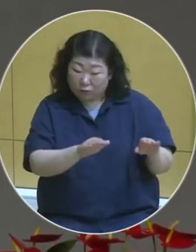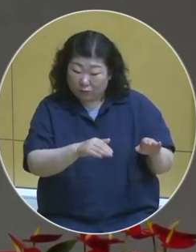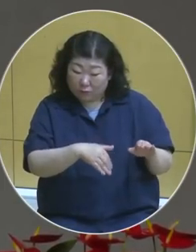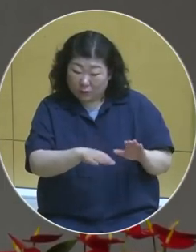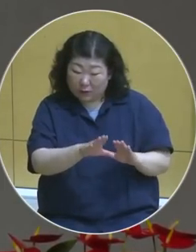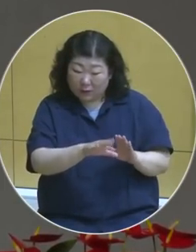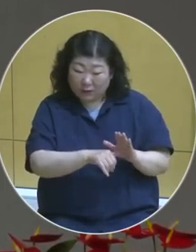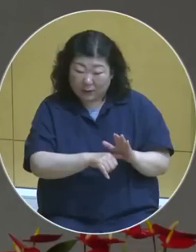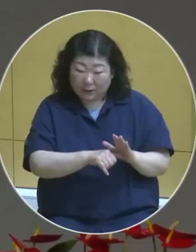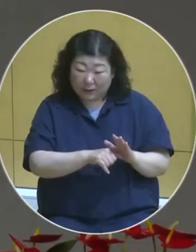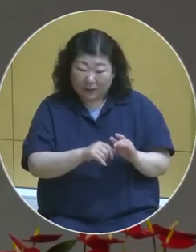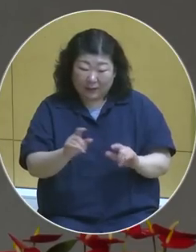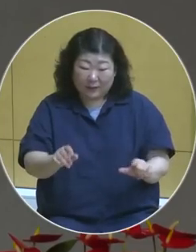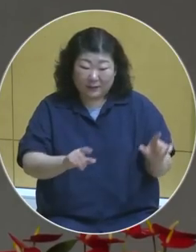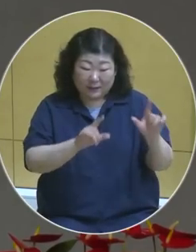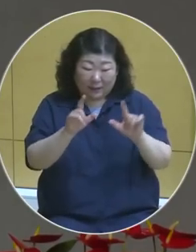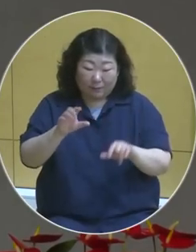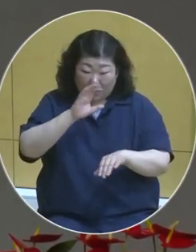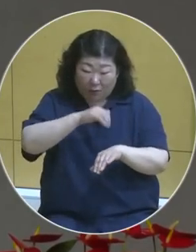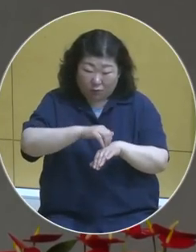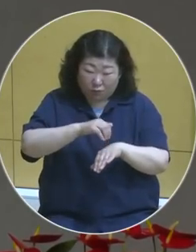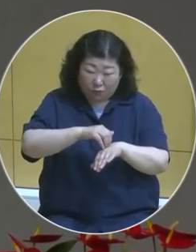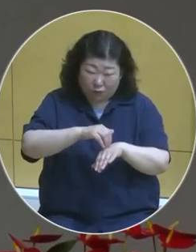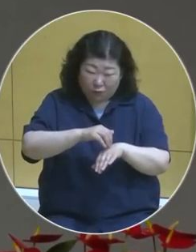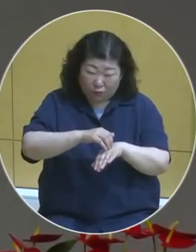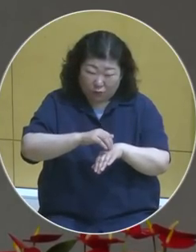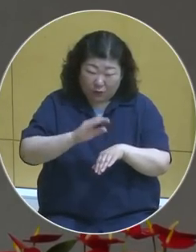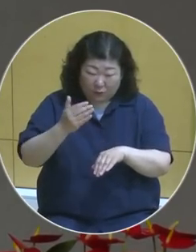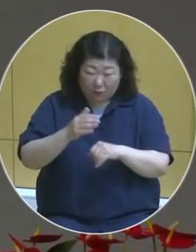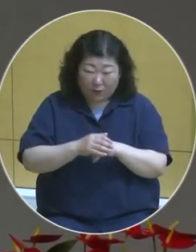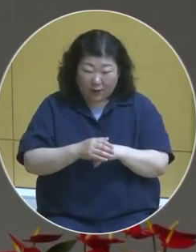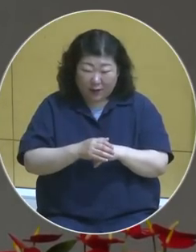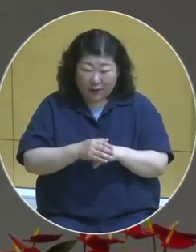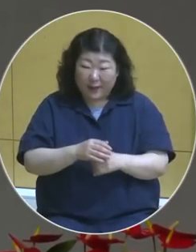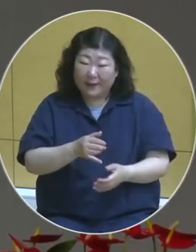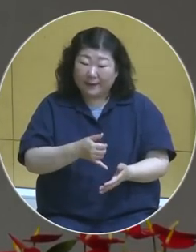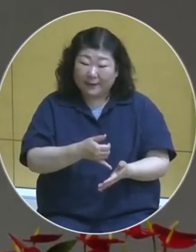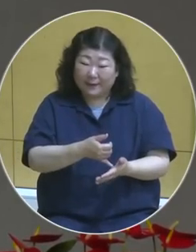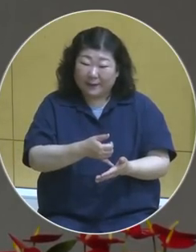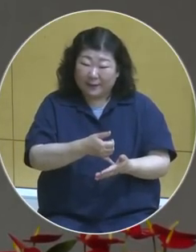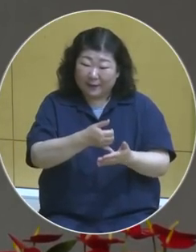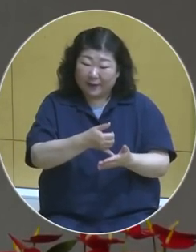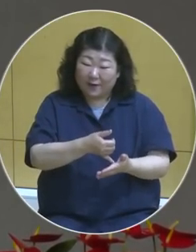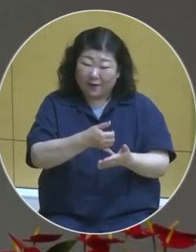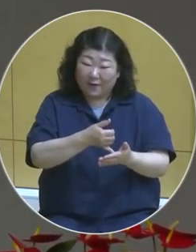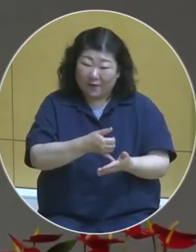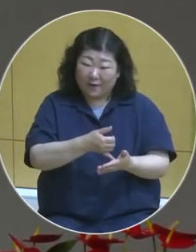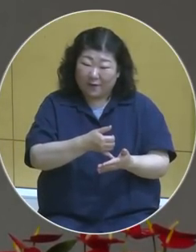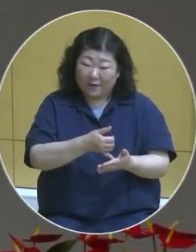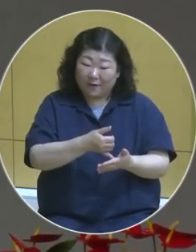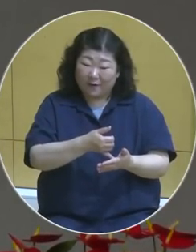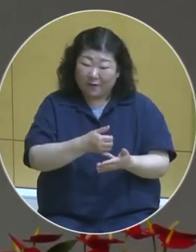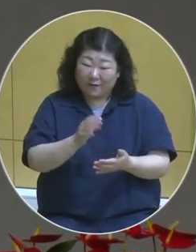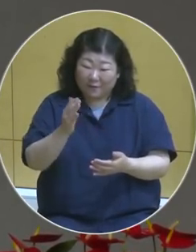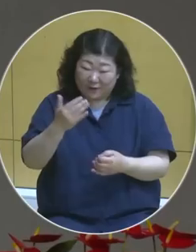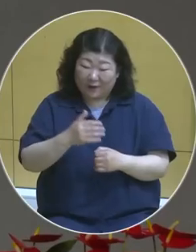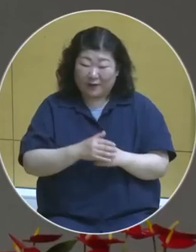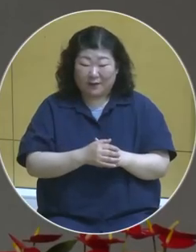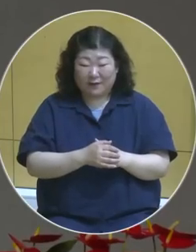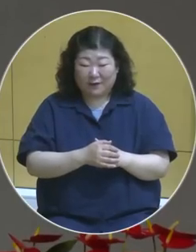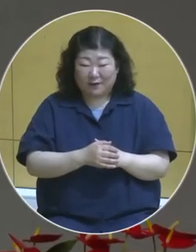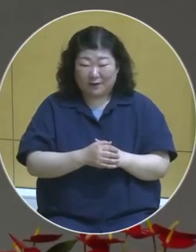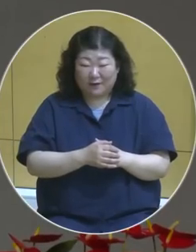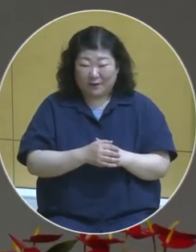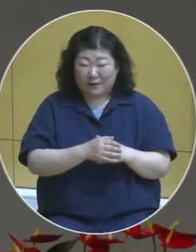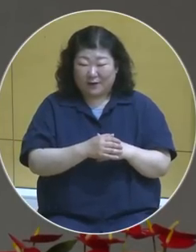삶의 훈련이 되어지고 이 훈련은 우리의 인격이 되고 우리의 성품이 되고 우리의 습관이 되면서 우리 인생을 바꿔나가는